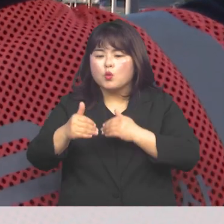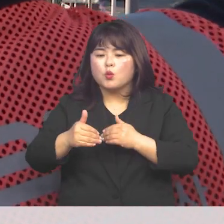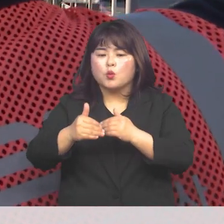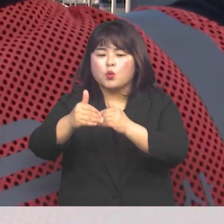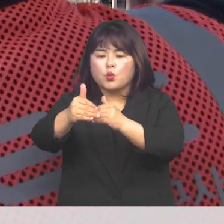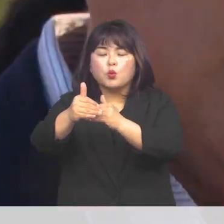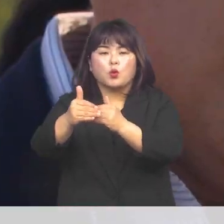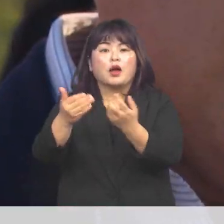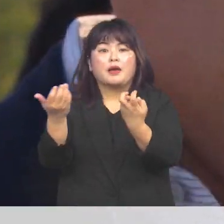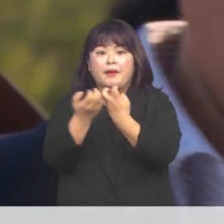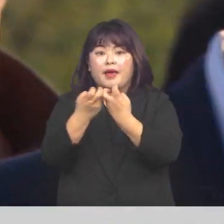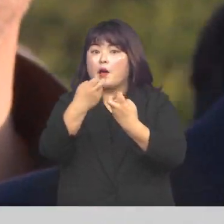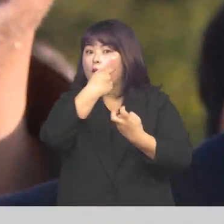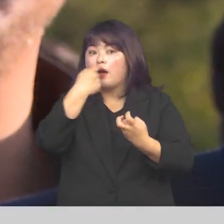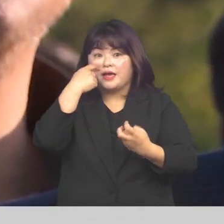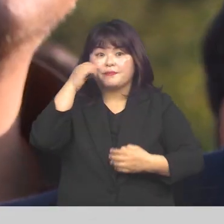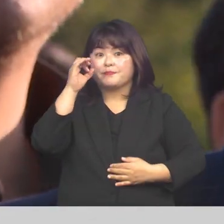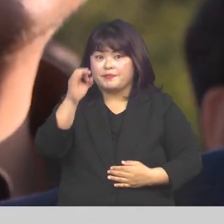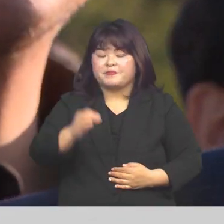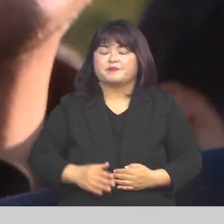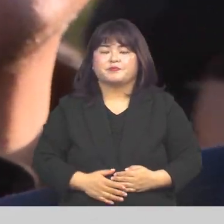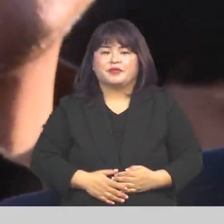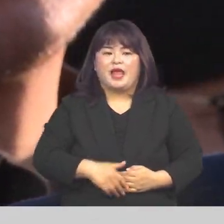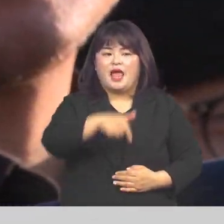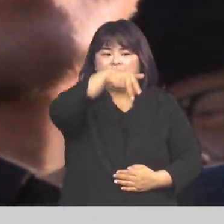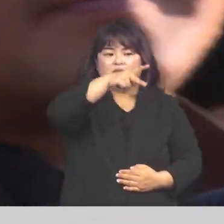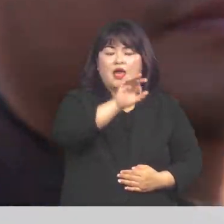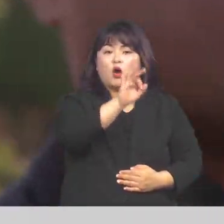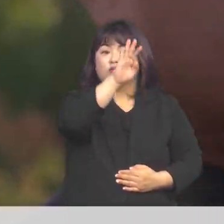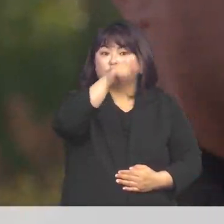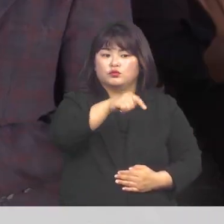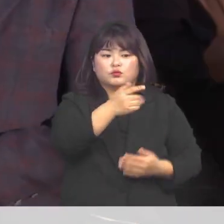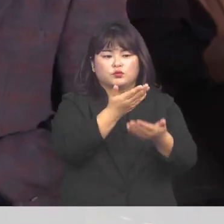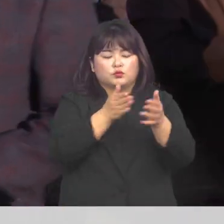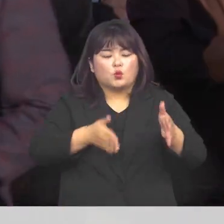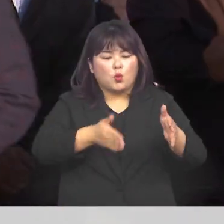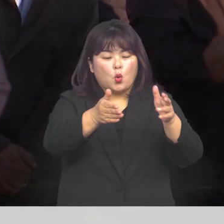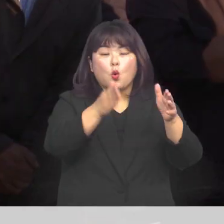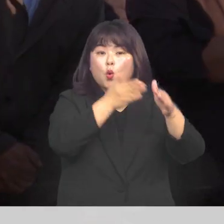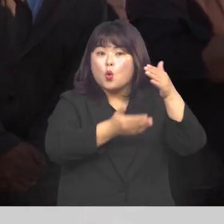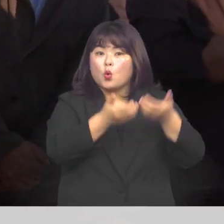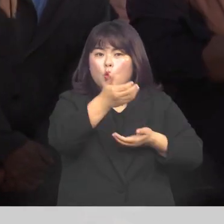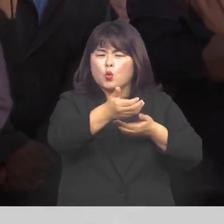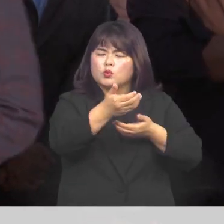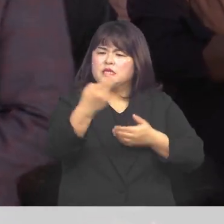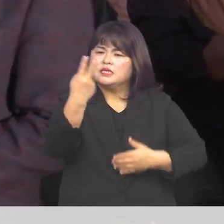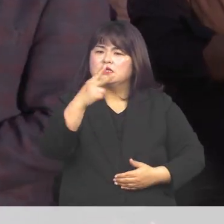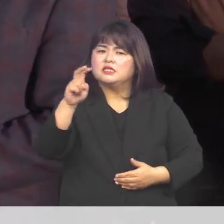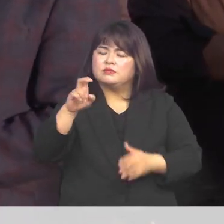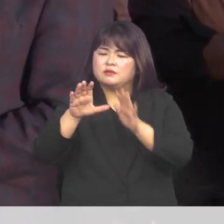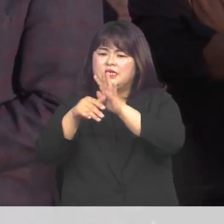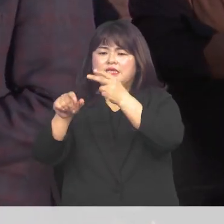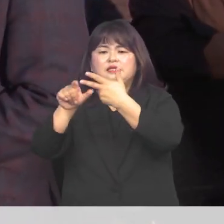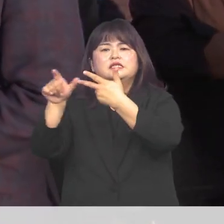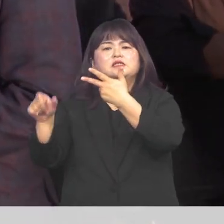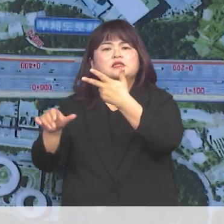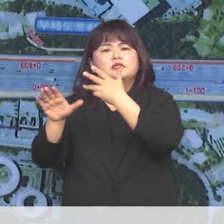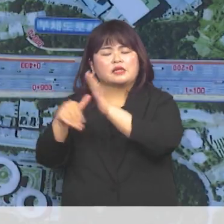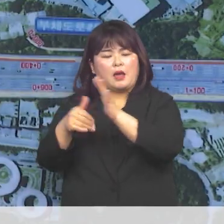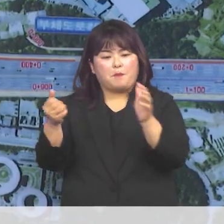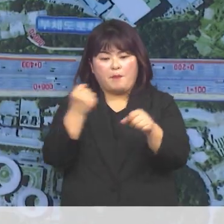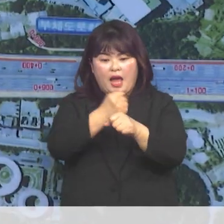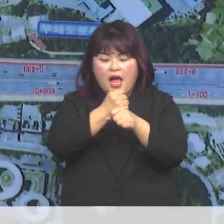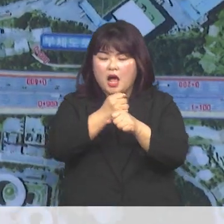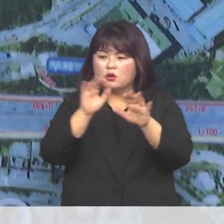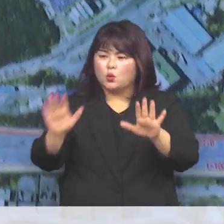과정을 점검했습니다. 경부고속도로 기흥나들목 개량사업은 지난 2020년 7월 착공해 올해 12월